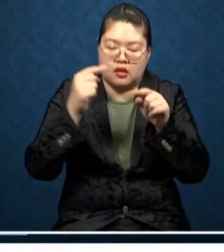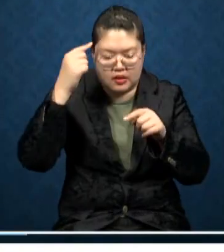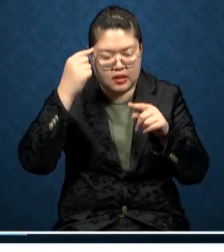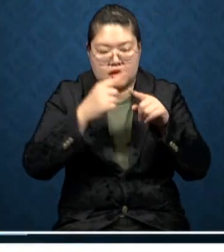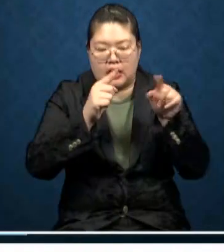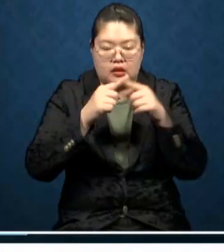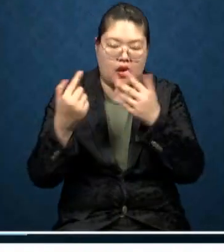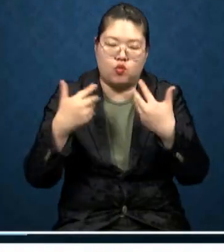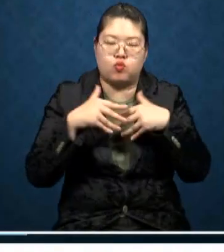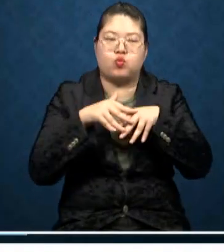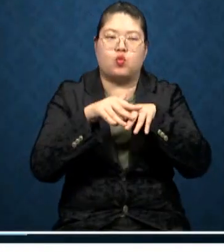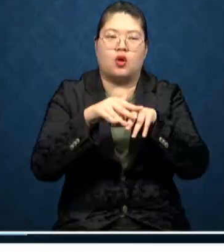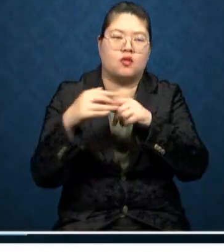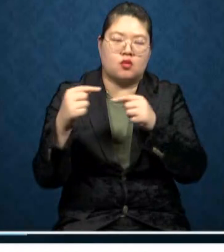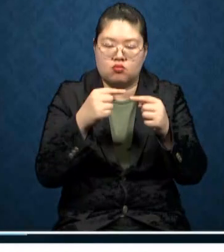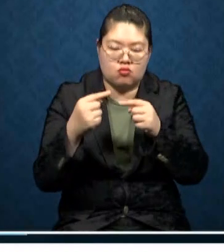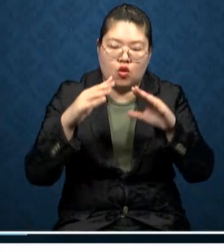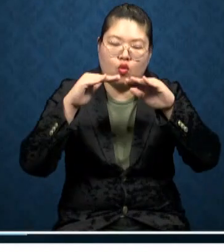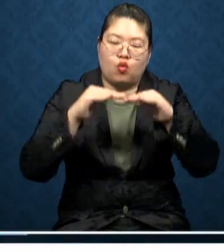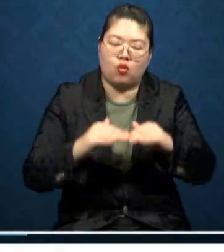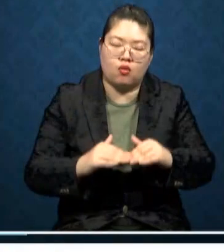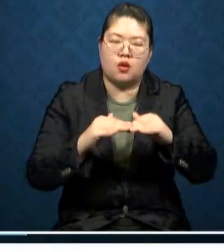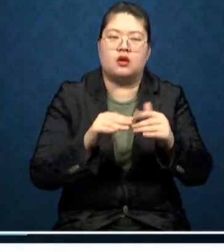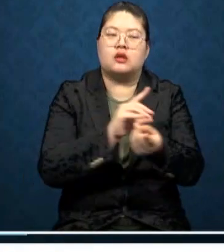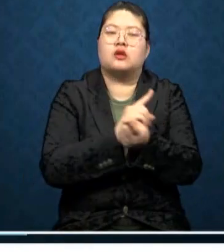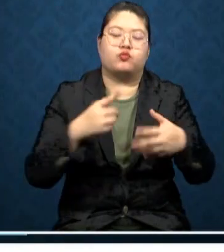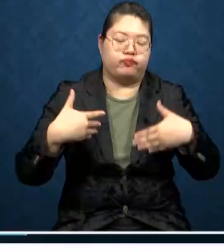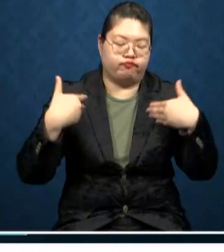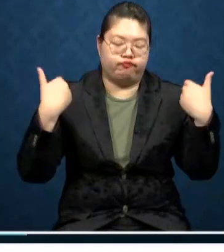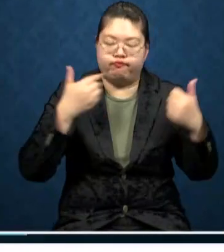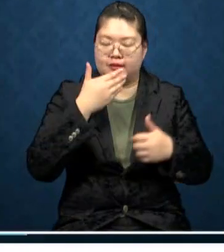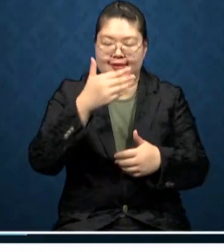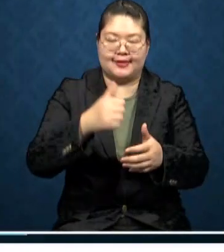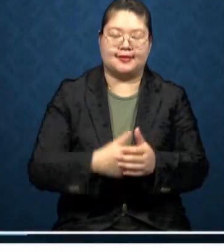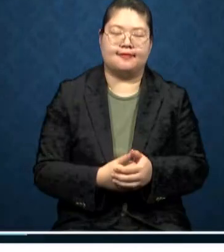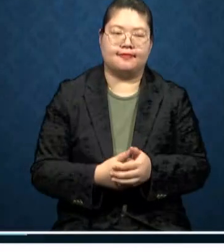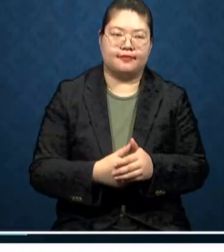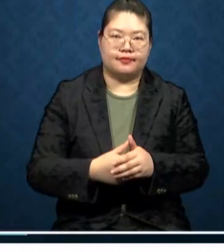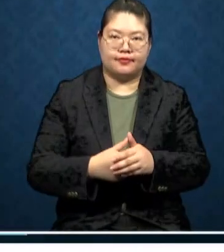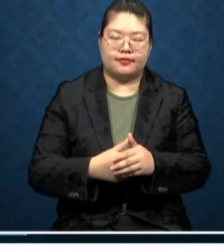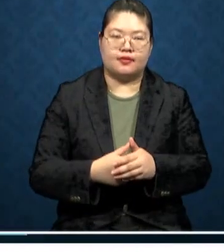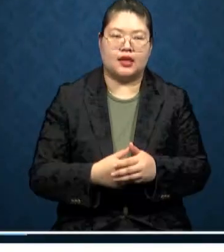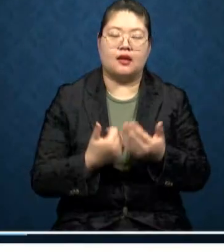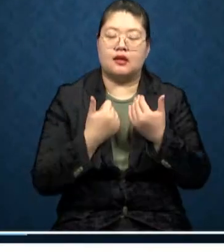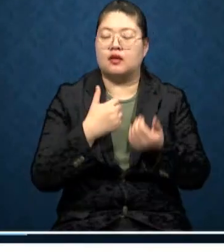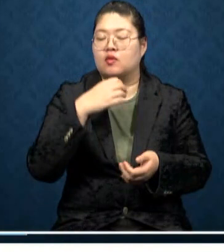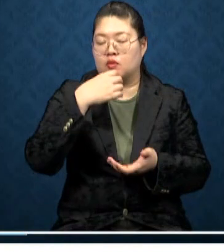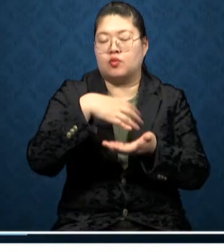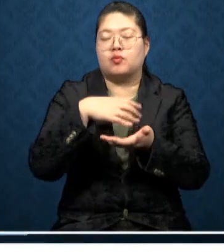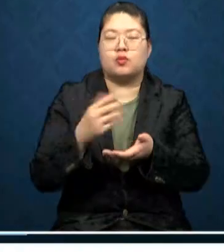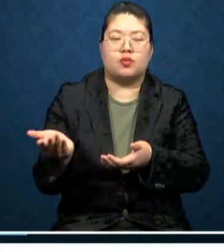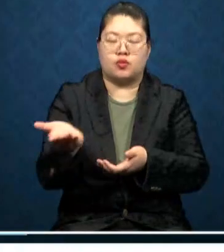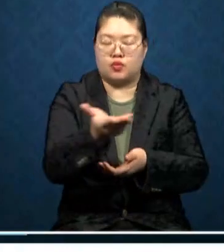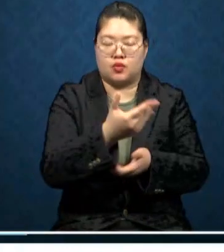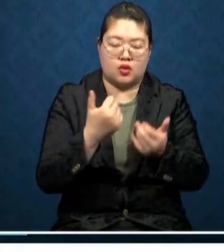ร่วมกันทำลดความขัดแย้งและเกิดสังคมสันติสุขอย่างยั่งยืนขอเรียนท่านประธานครับบ้าน